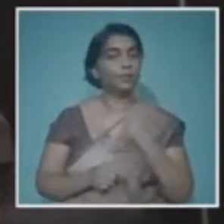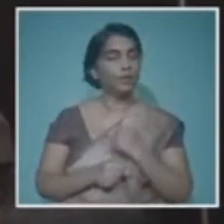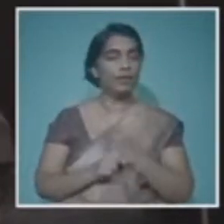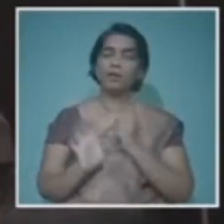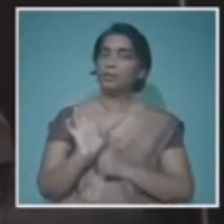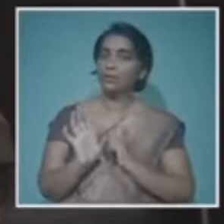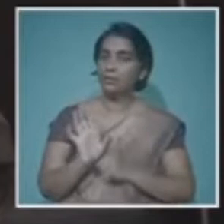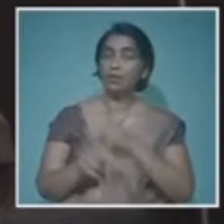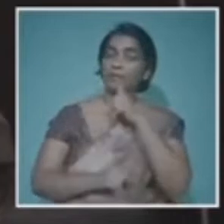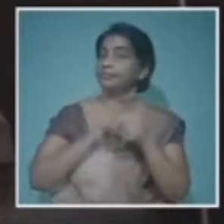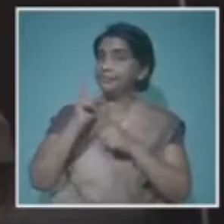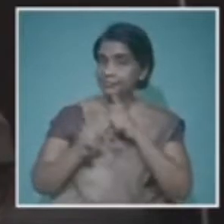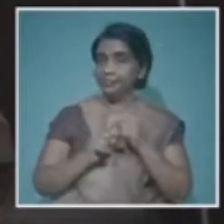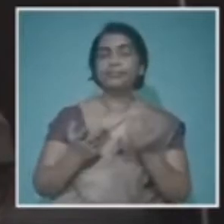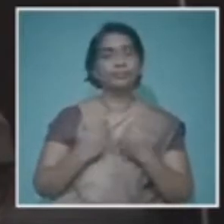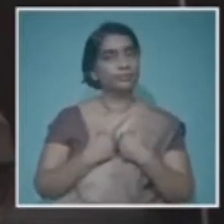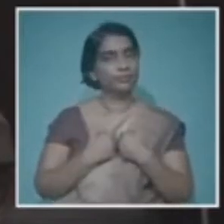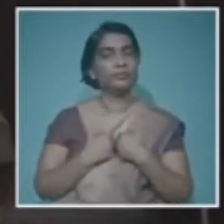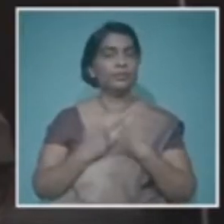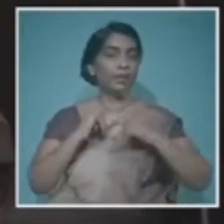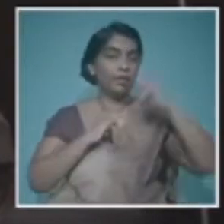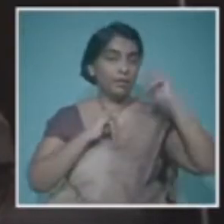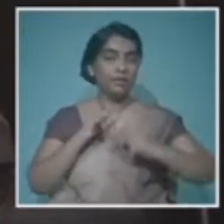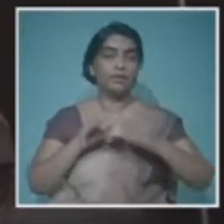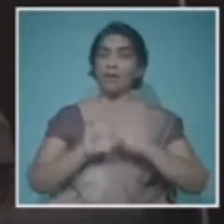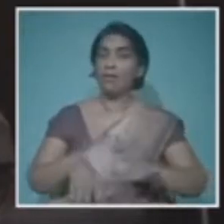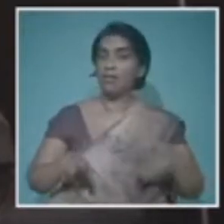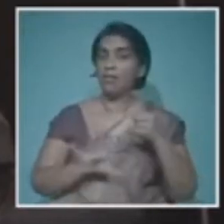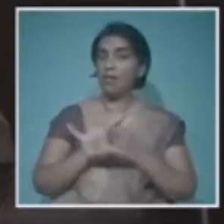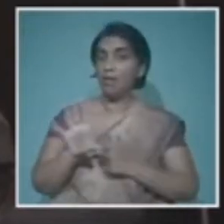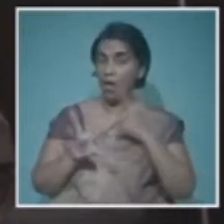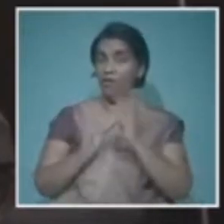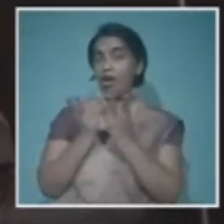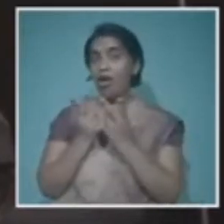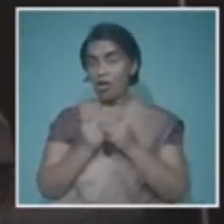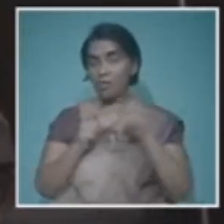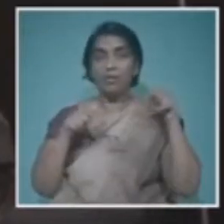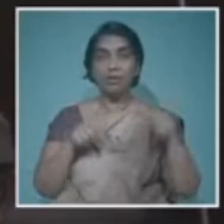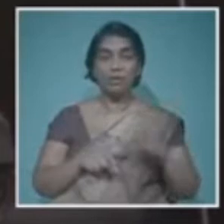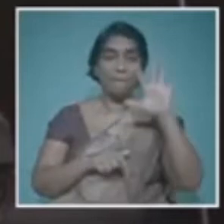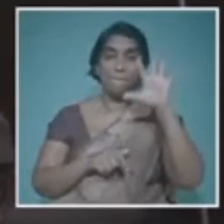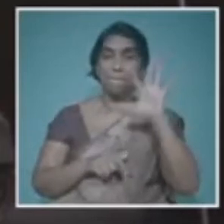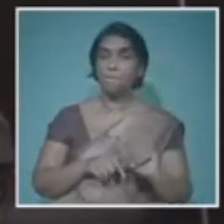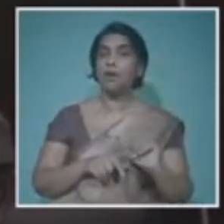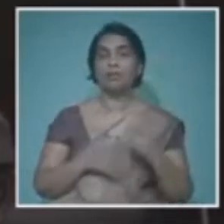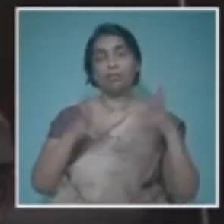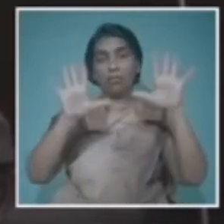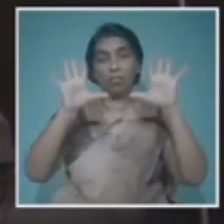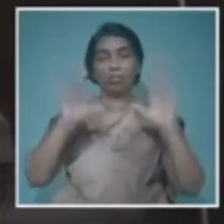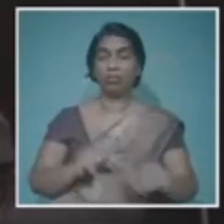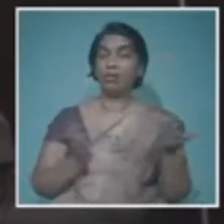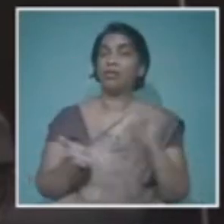හැමතිස්සම කයිවාරුවක් ගහනෝ අපි විශ්වවිද්‍යාල ශිෂ්‍යයෙන් මේ වසරේ සිටිය මෙච්චරයි මෙන්න පන්දාහකින් දහදාහකින්